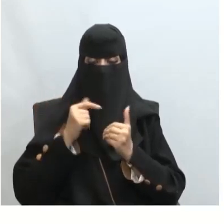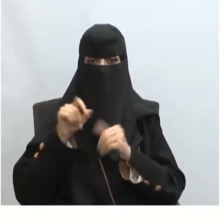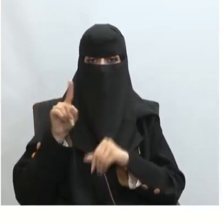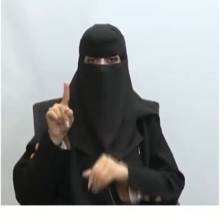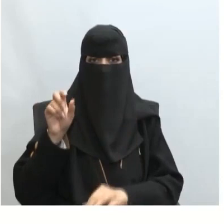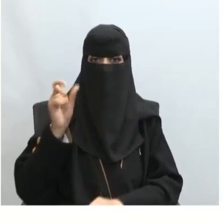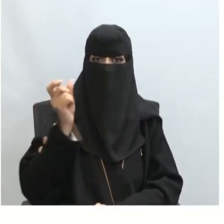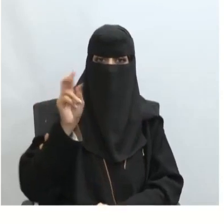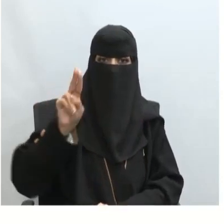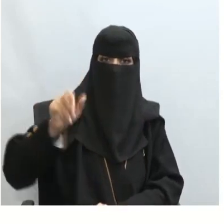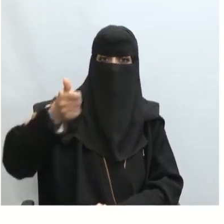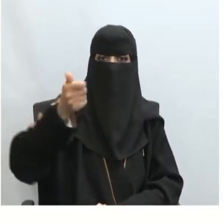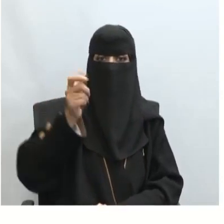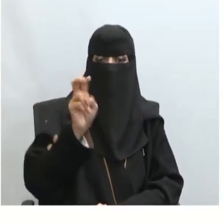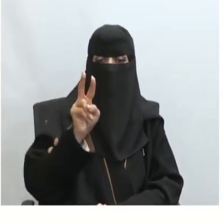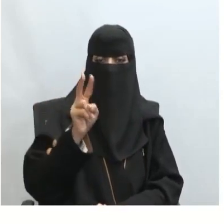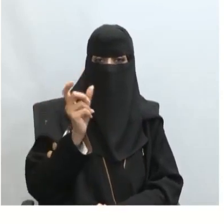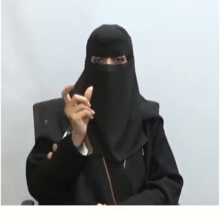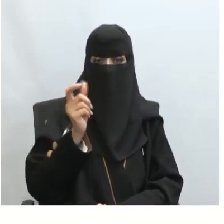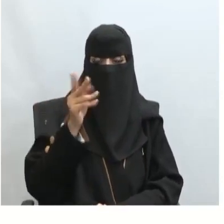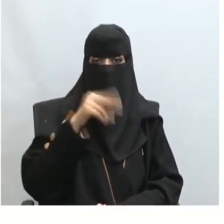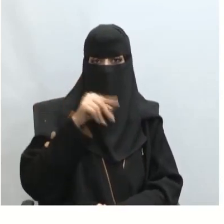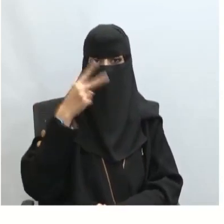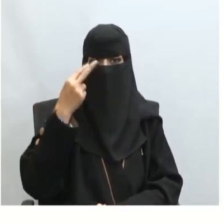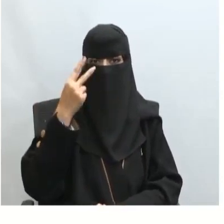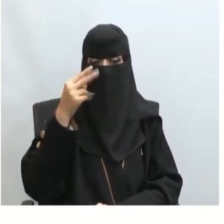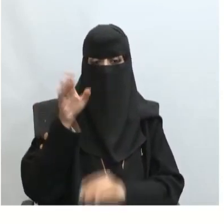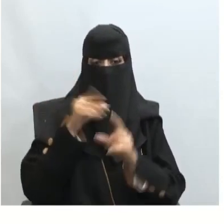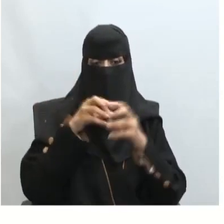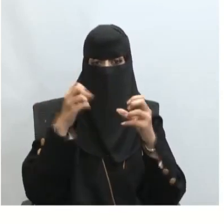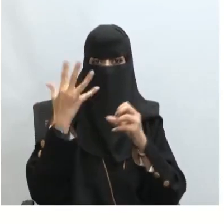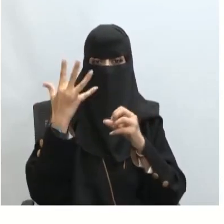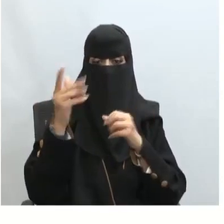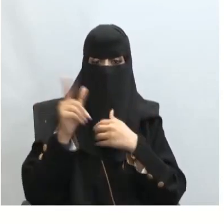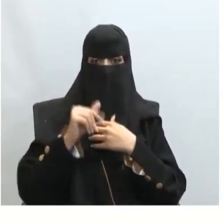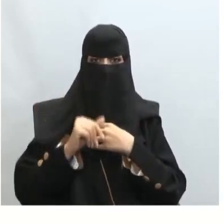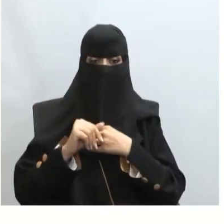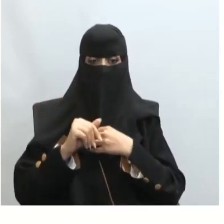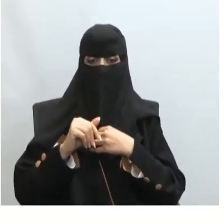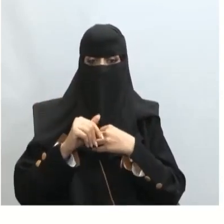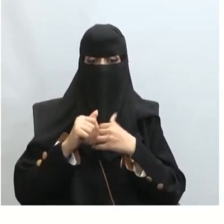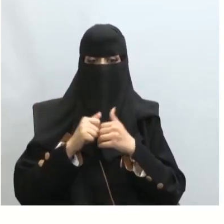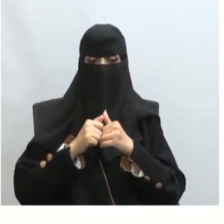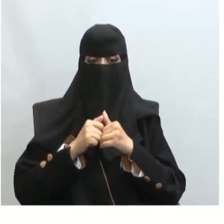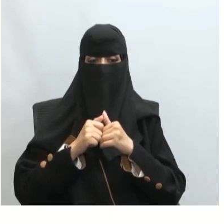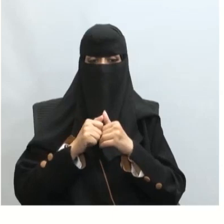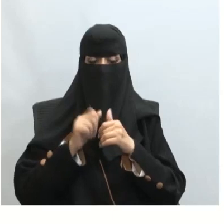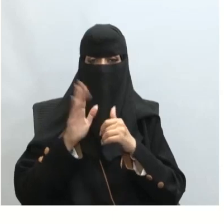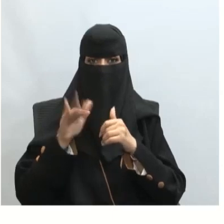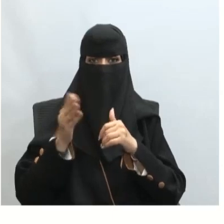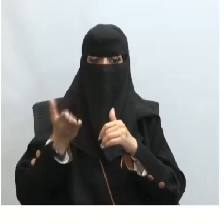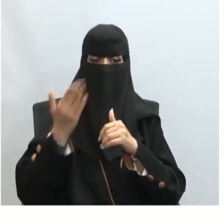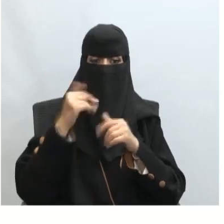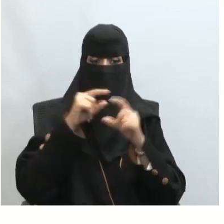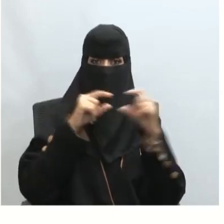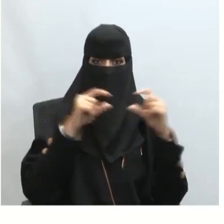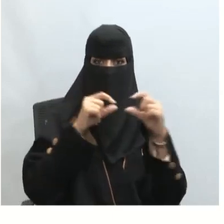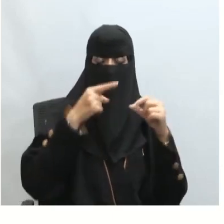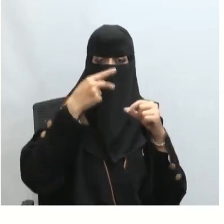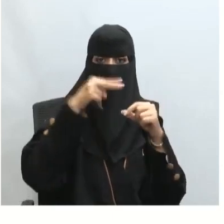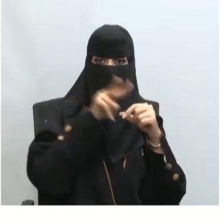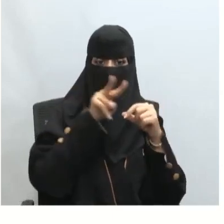الكان اللي هو بنتان العدد ذرات الكربون عندي خمسه الان ايضا انظر